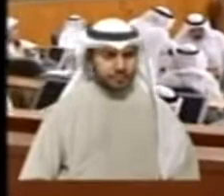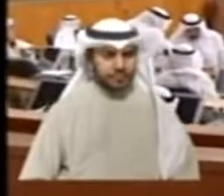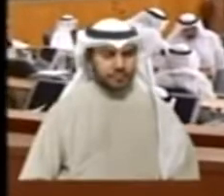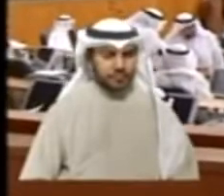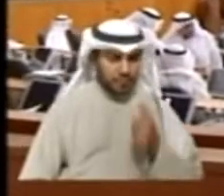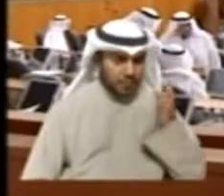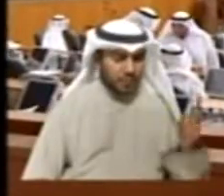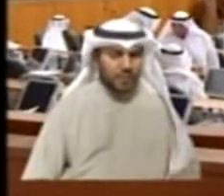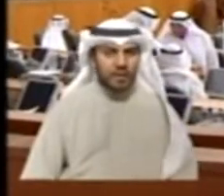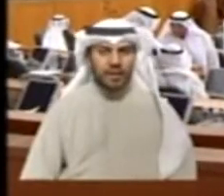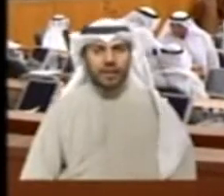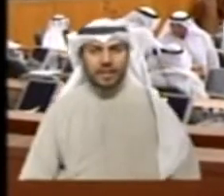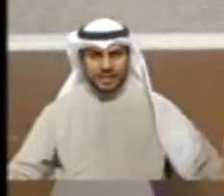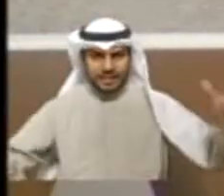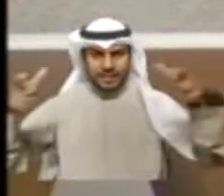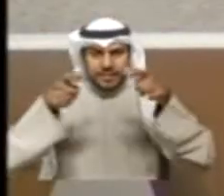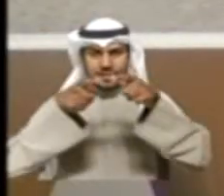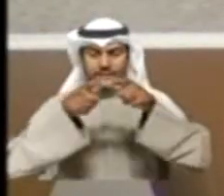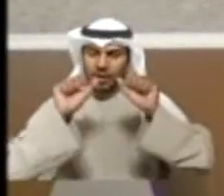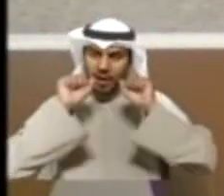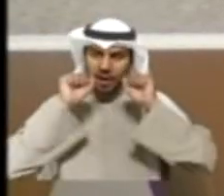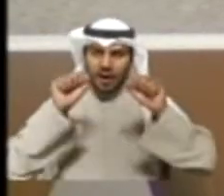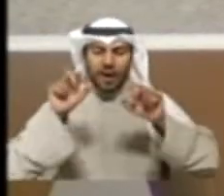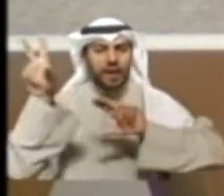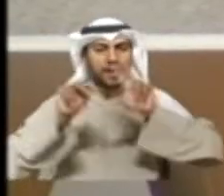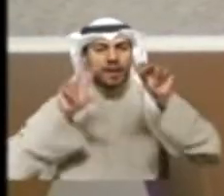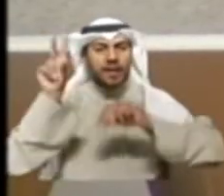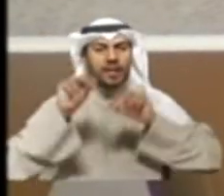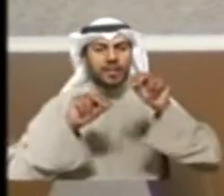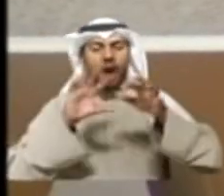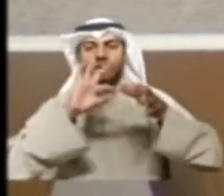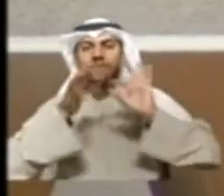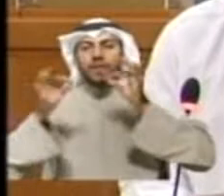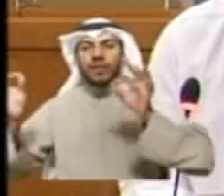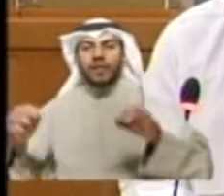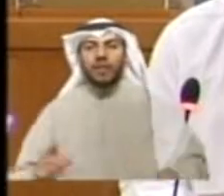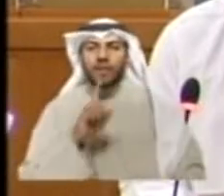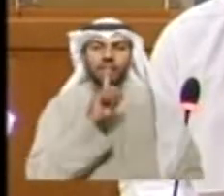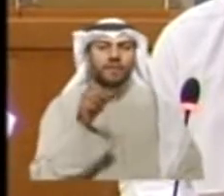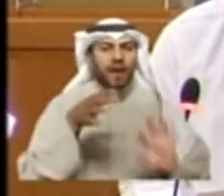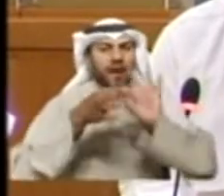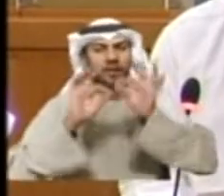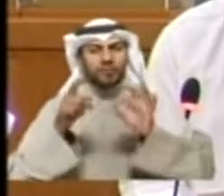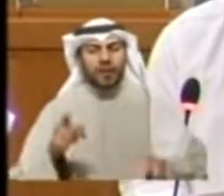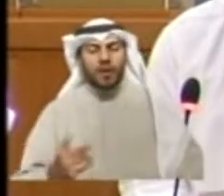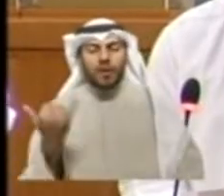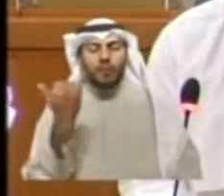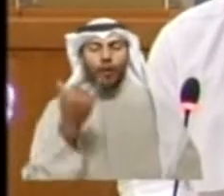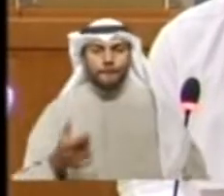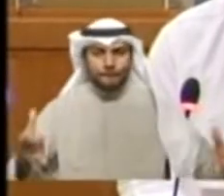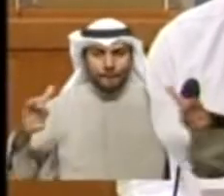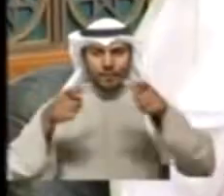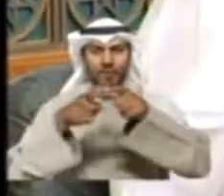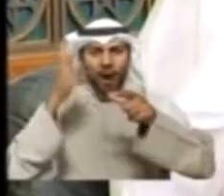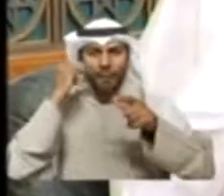قبل يوم واحد من اجتماع للاتحاد الدولي لكرة القدم فيفا، يعقد مجلس الأمة جلسة خاصة طارئة لمناقشة